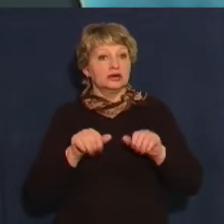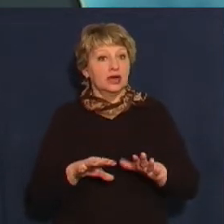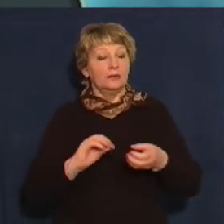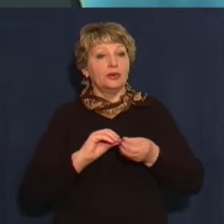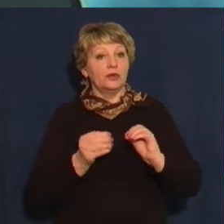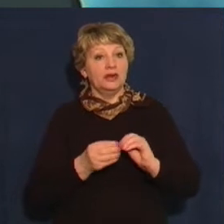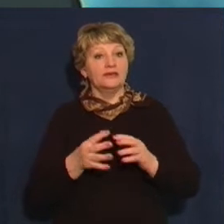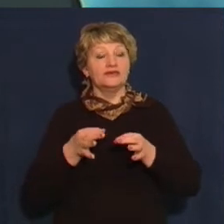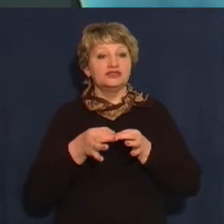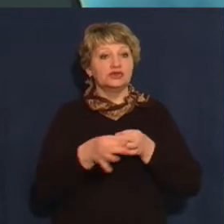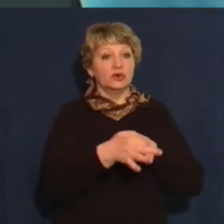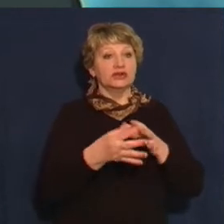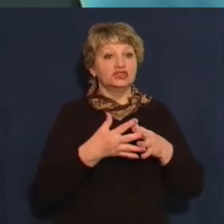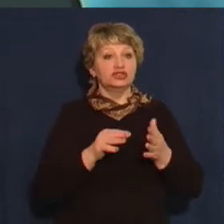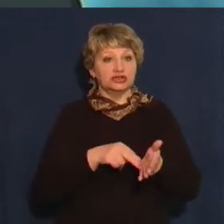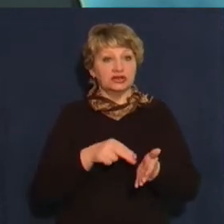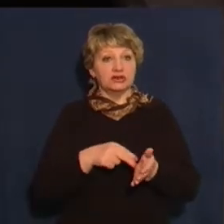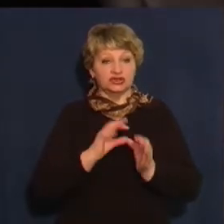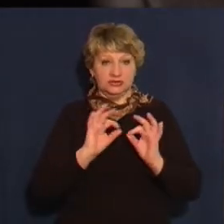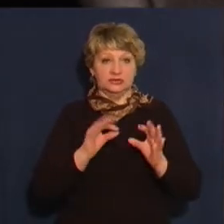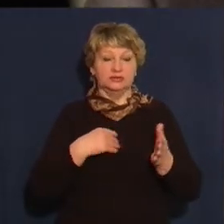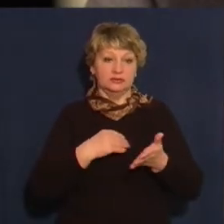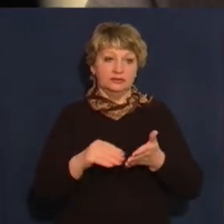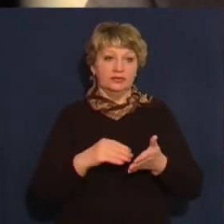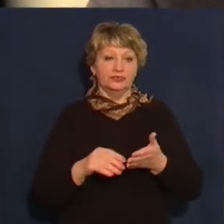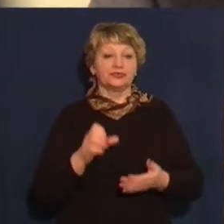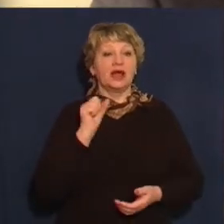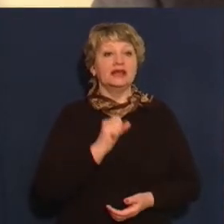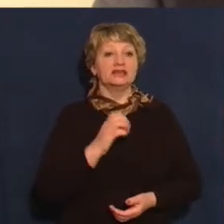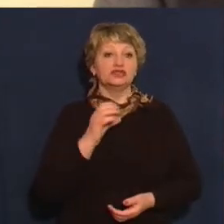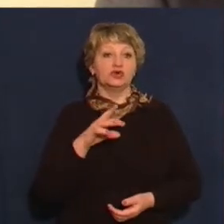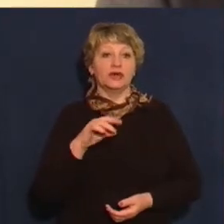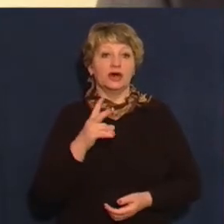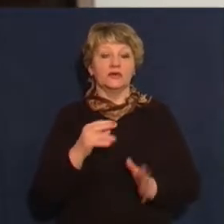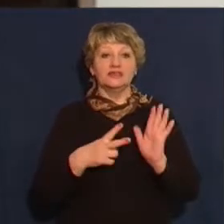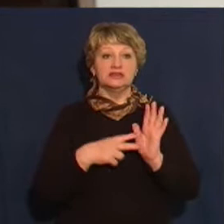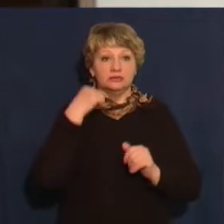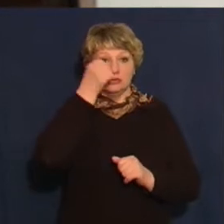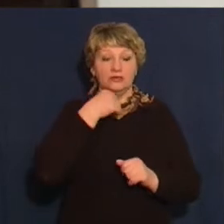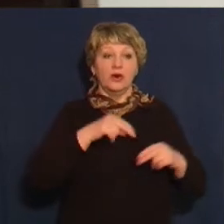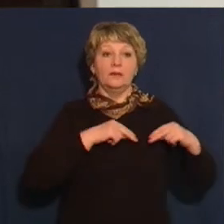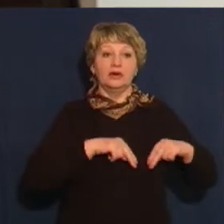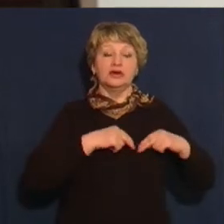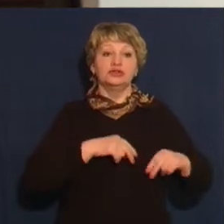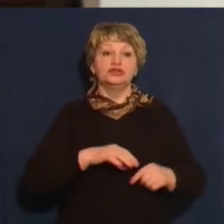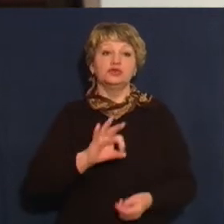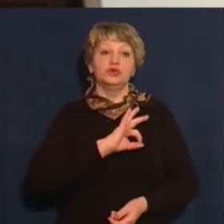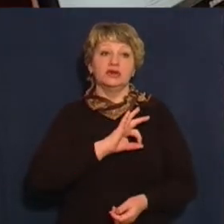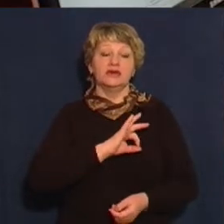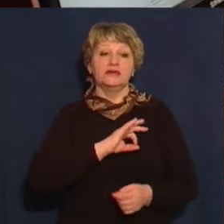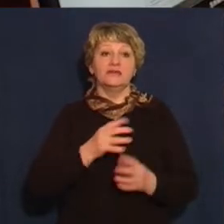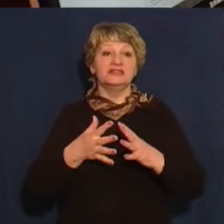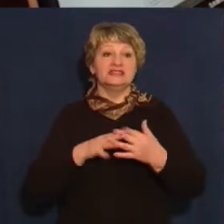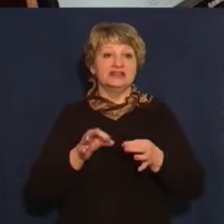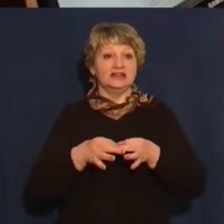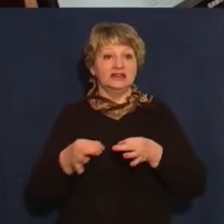селах Черкащини, розкаже Ольга Гуржій. Олександр Стоянов 7 років працює юристом у селі Білозір'я. З його слів,